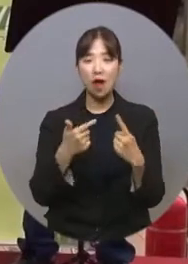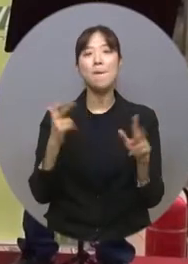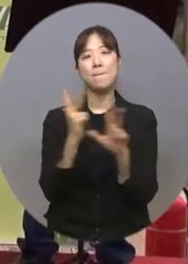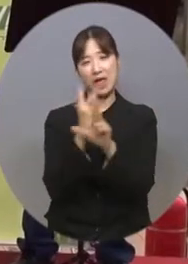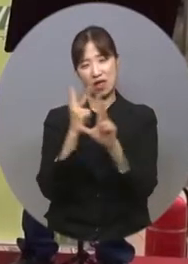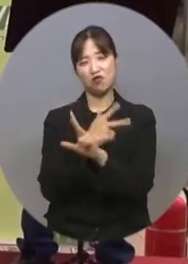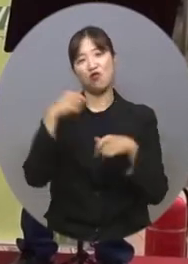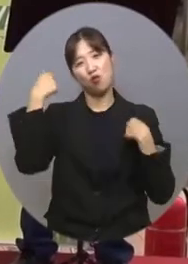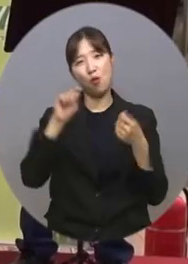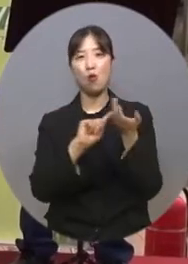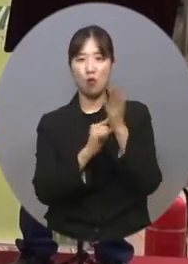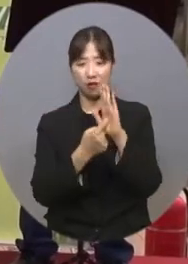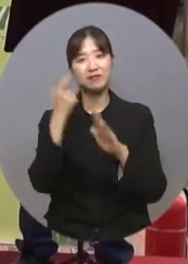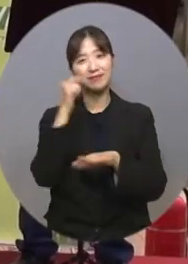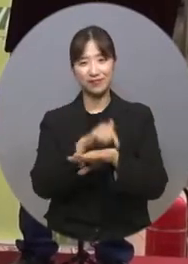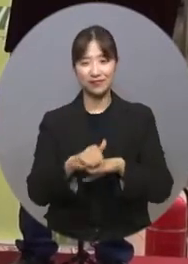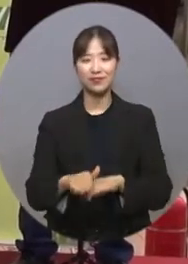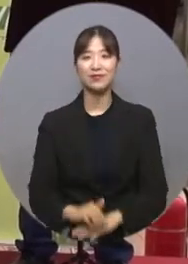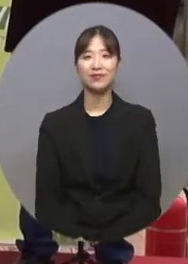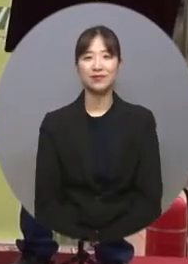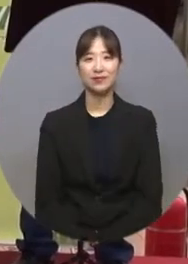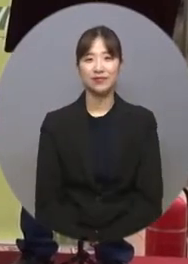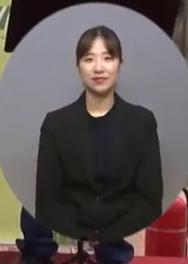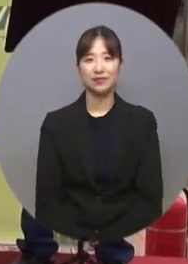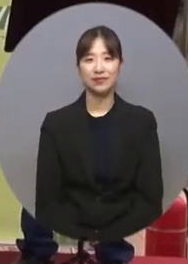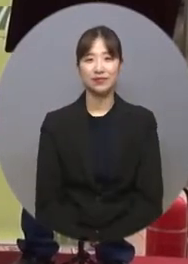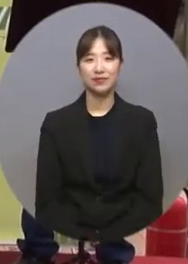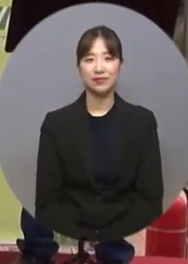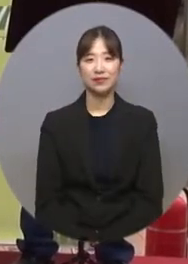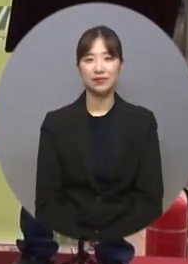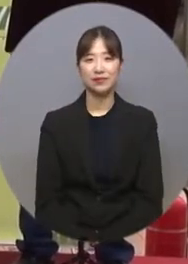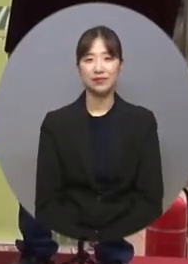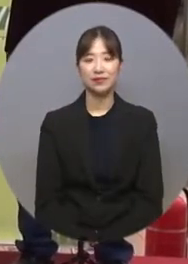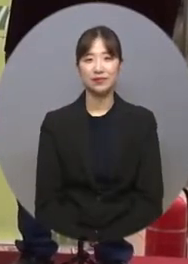매주 공연을 이어갈 예정입니다. 복지TV 뉴스 노혜림입니다.